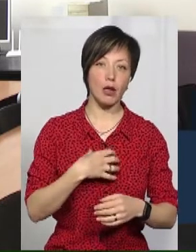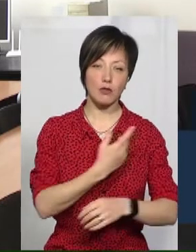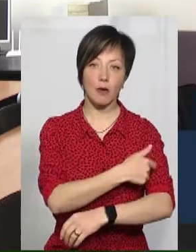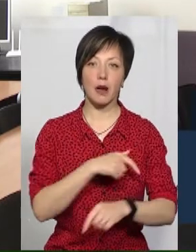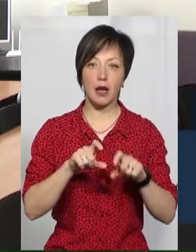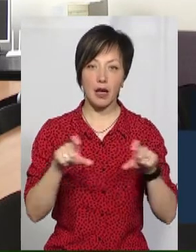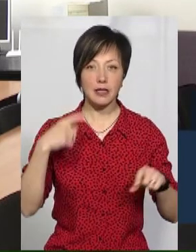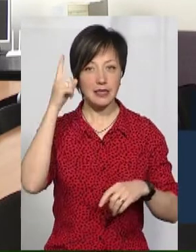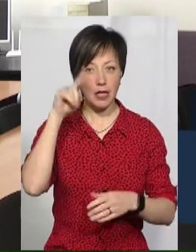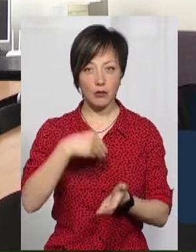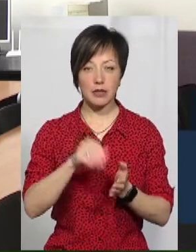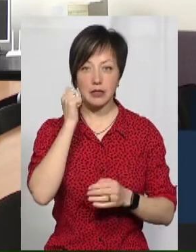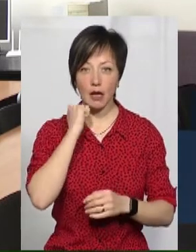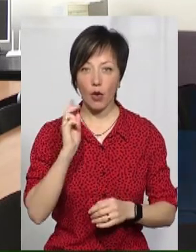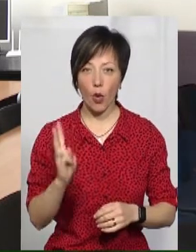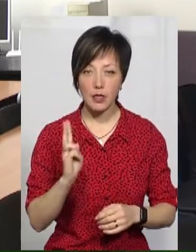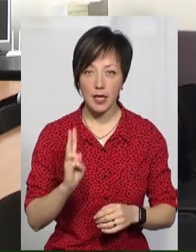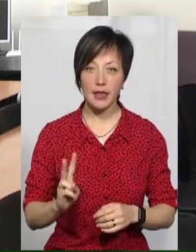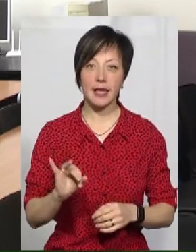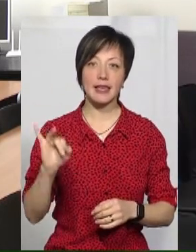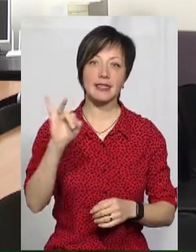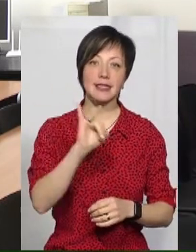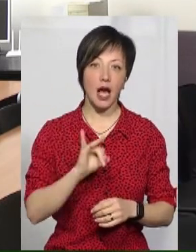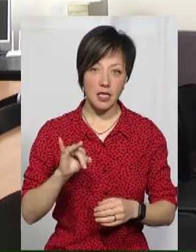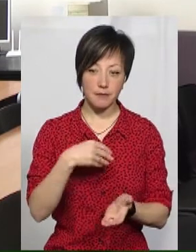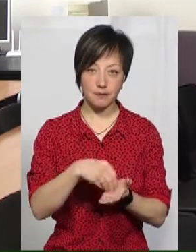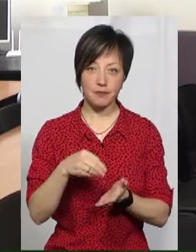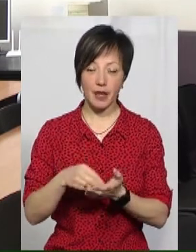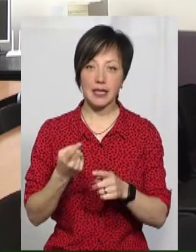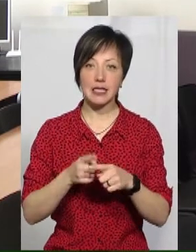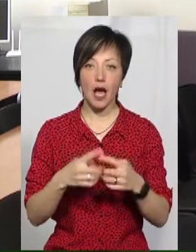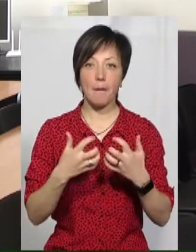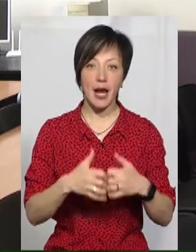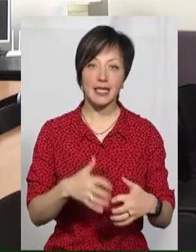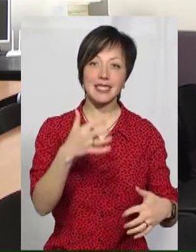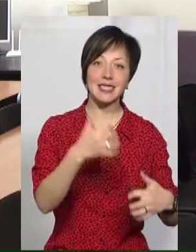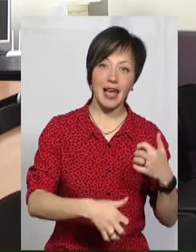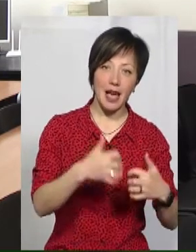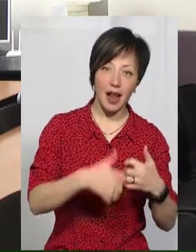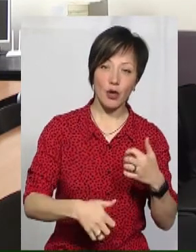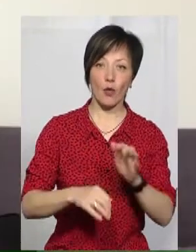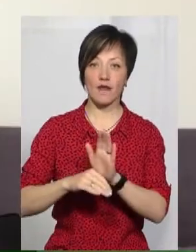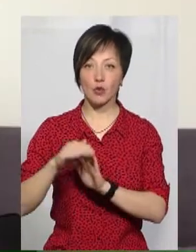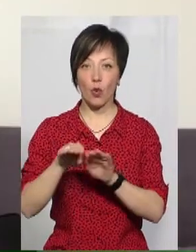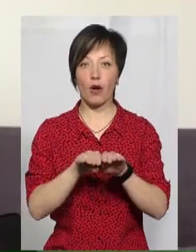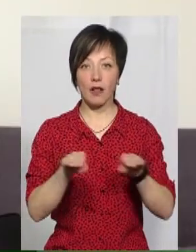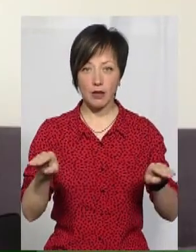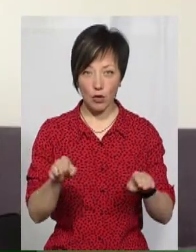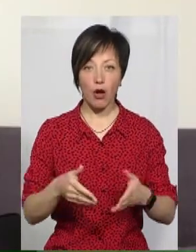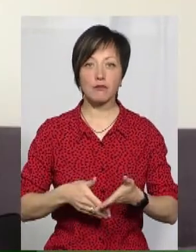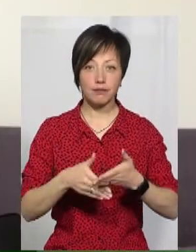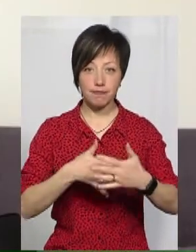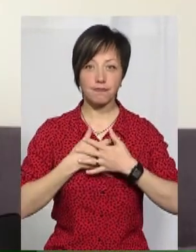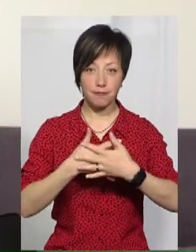апаратуру Старокостянтинів, закупає апаратуру Ізяслав. Це теж апарати середнього високого класу. Вентилювати їми можна. Якщо